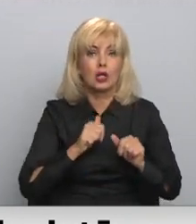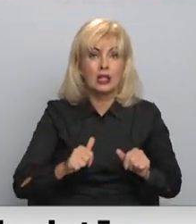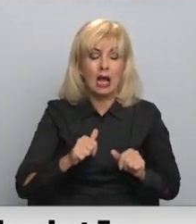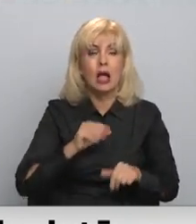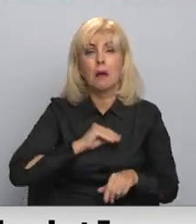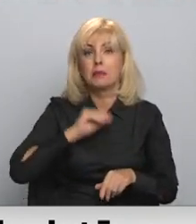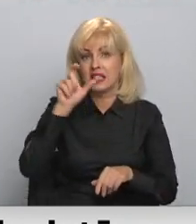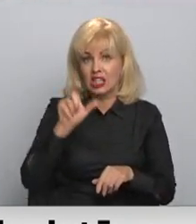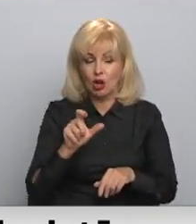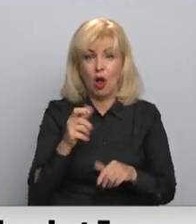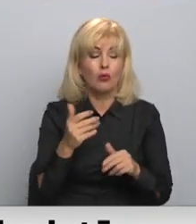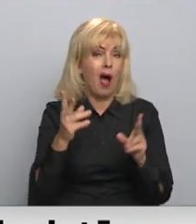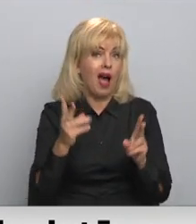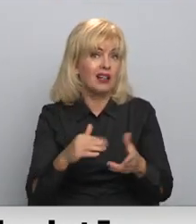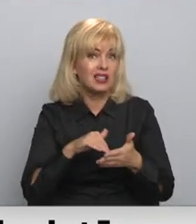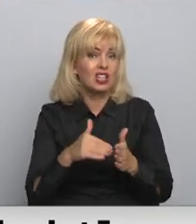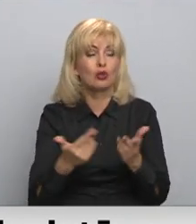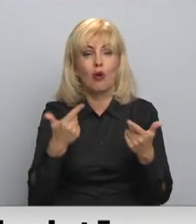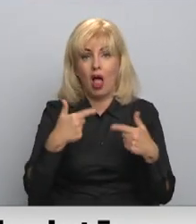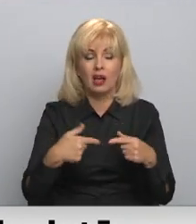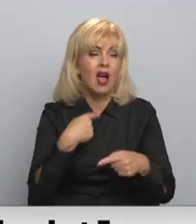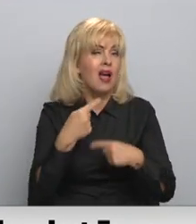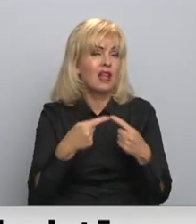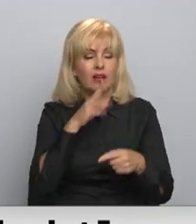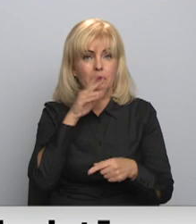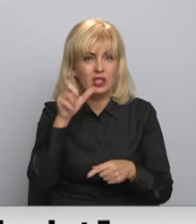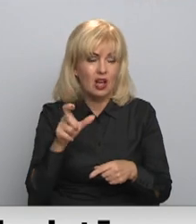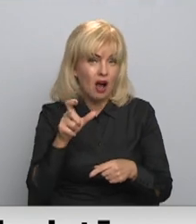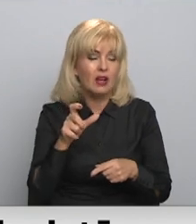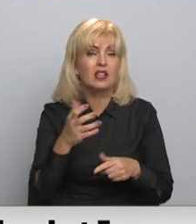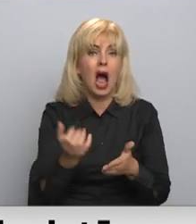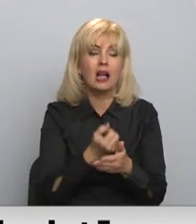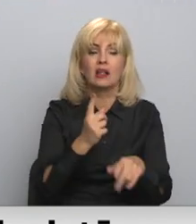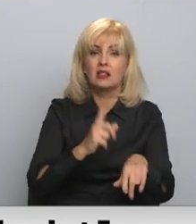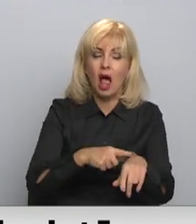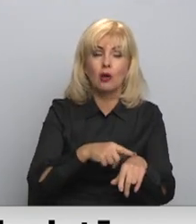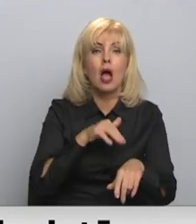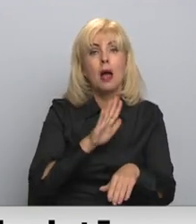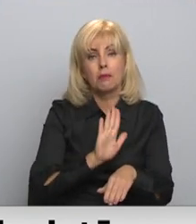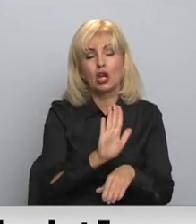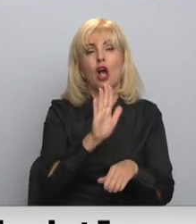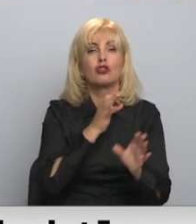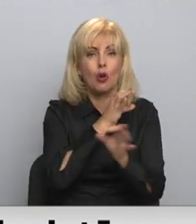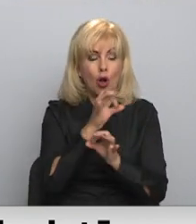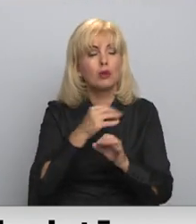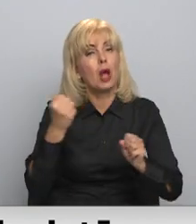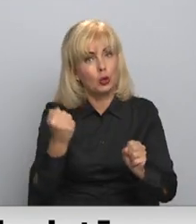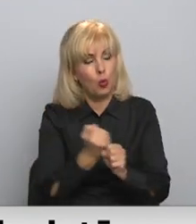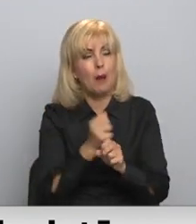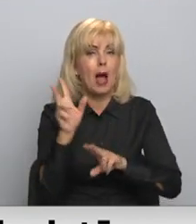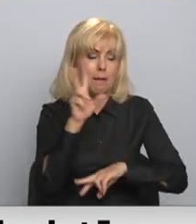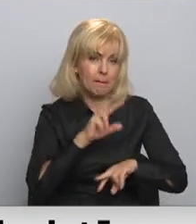psiholoģi, šobrīd ārkārtējās situācijas laikā nevienmēr sievietes ir spējīgas izbrīvēt laiku konsultācijai, bet tomēr meklē veidus.